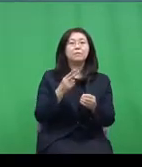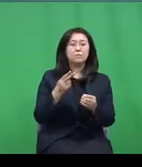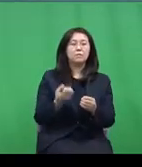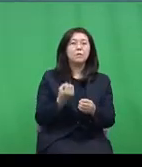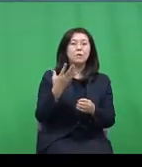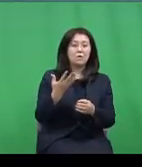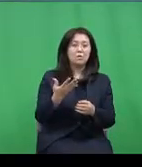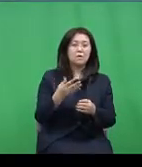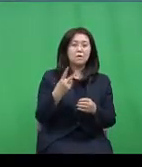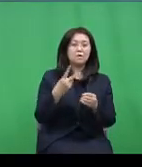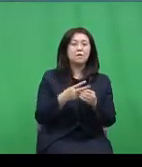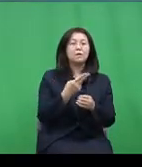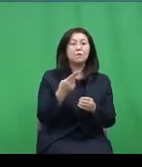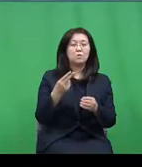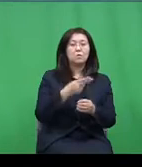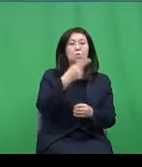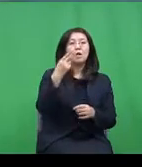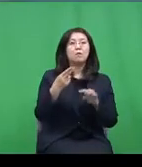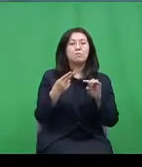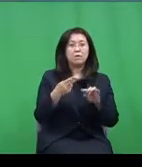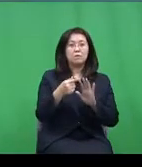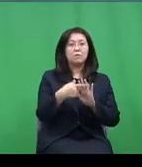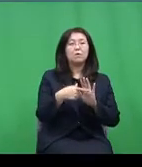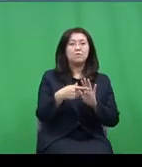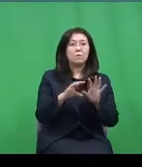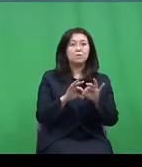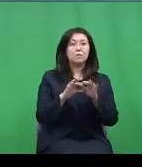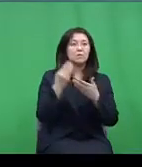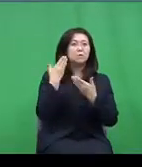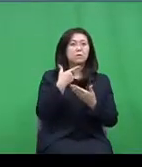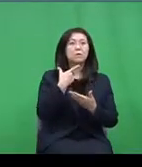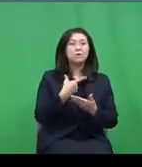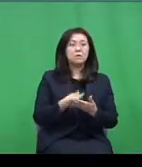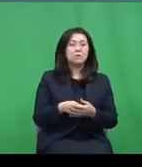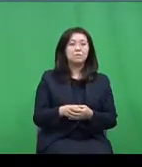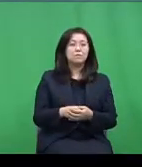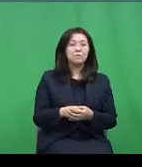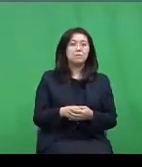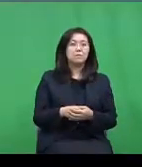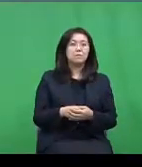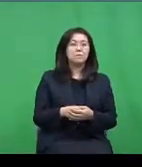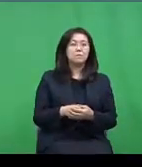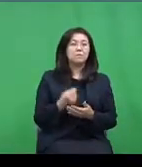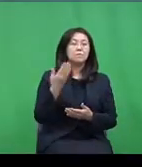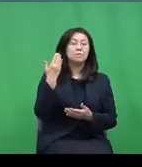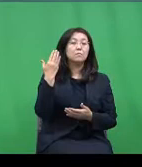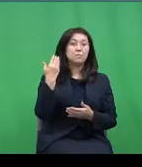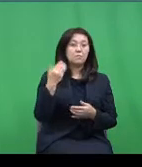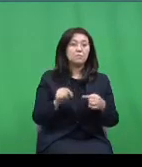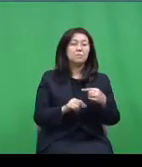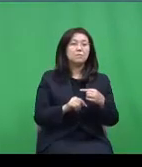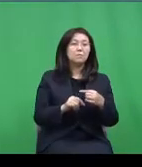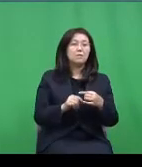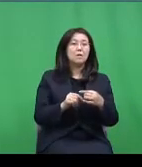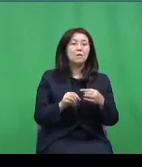の富山という話でちょっと聞きたいことがあって、したいこともあります。私ちょっと縁があって1月2日に